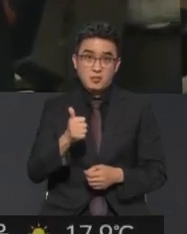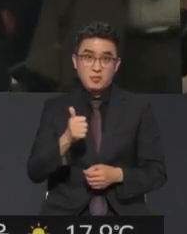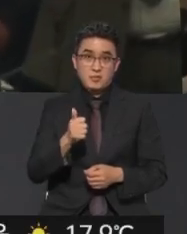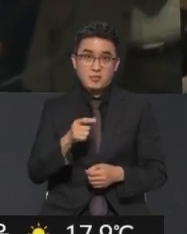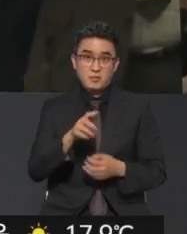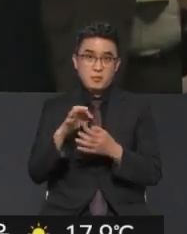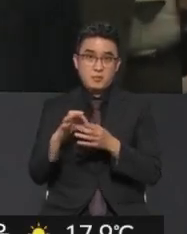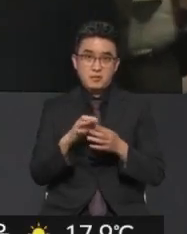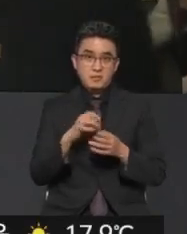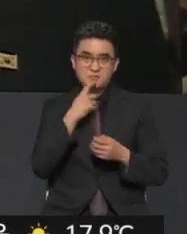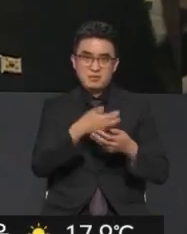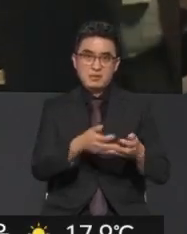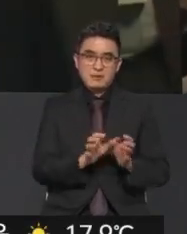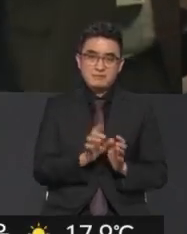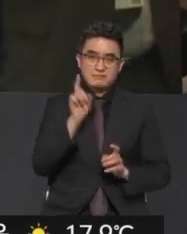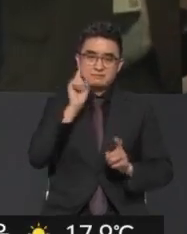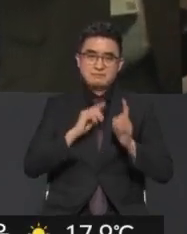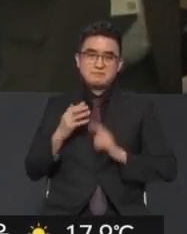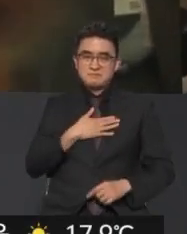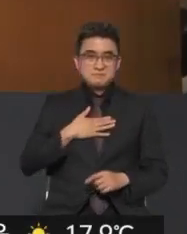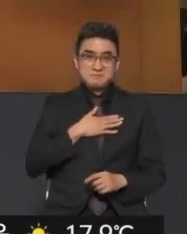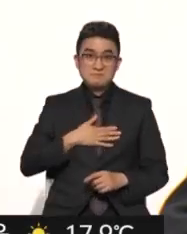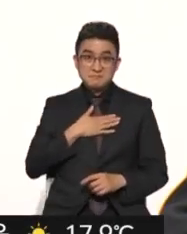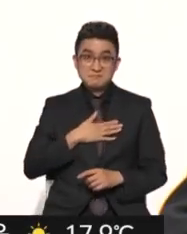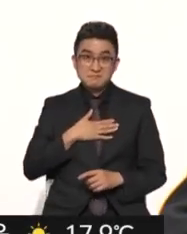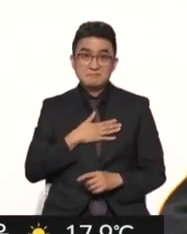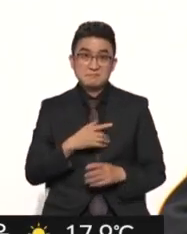상할대로 상해 있는 상태입니다